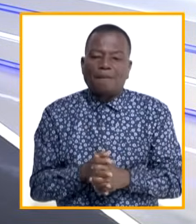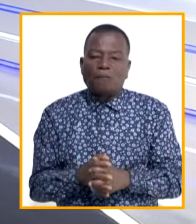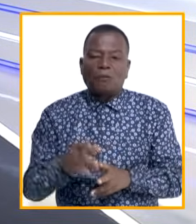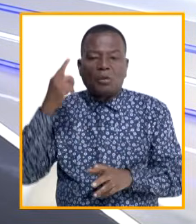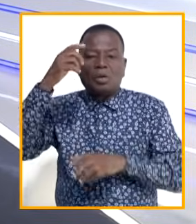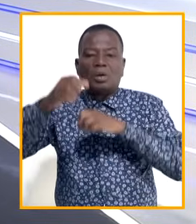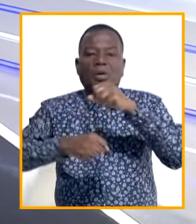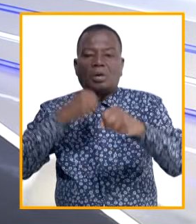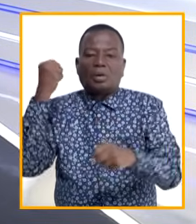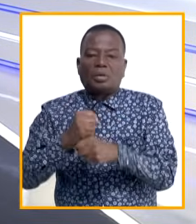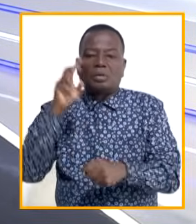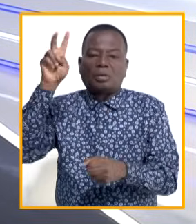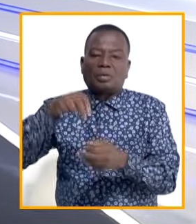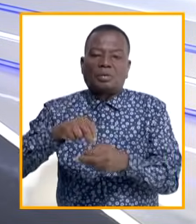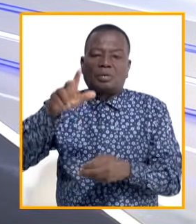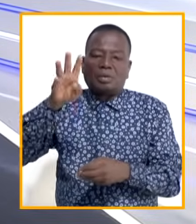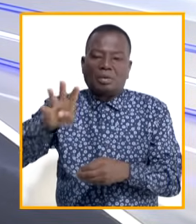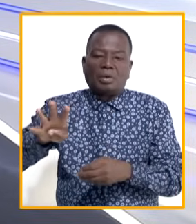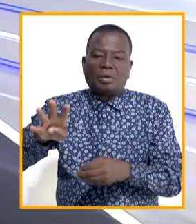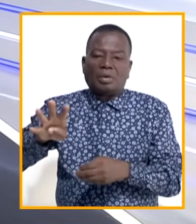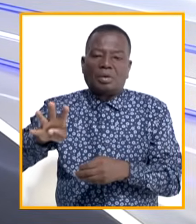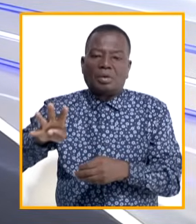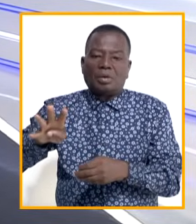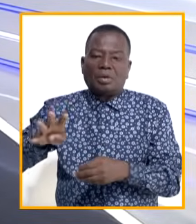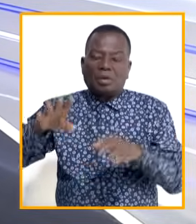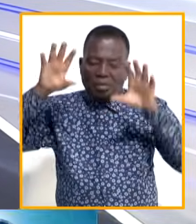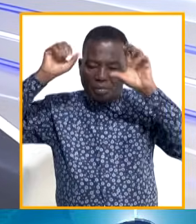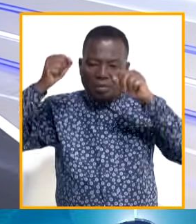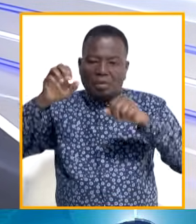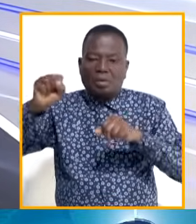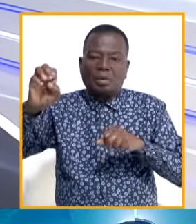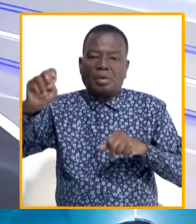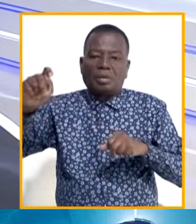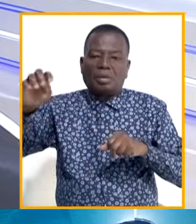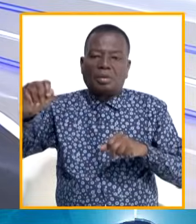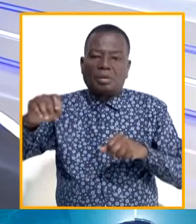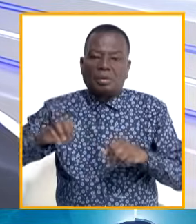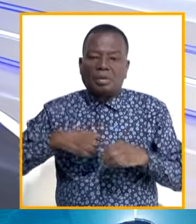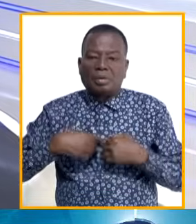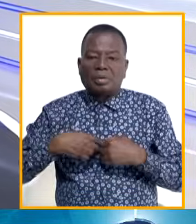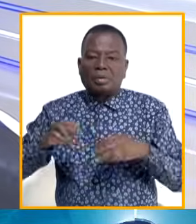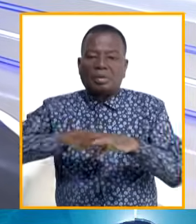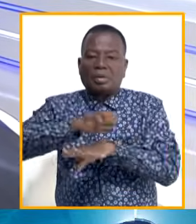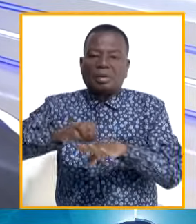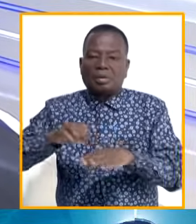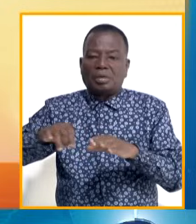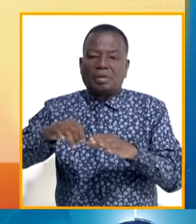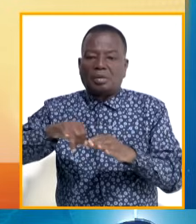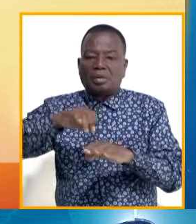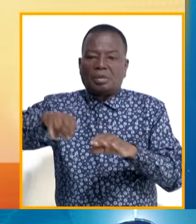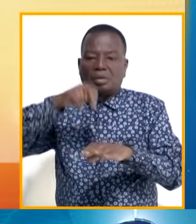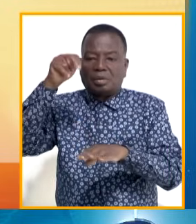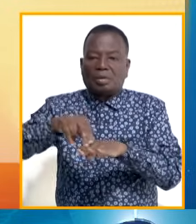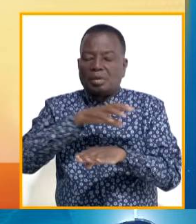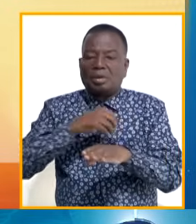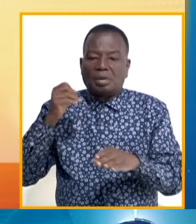Pour l'année 2024 à venir, la présidente du Sénat a réitéré l'engagement de son institution à renforcer ses acquis